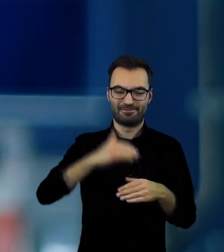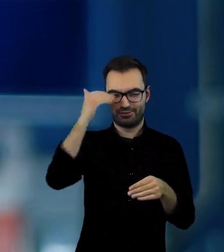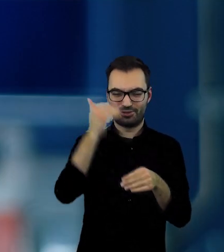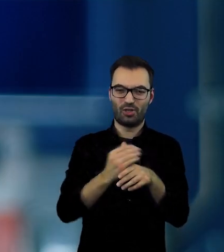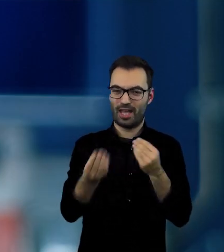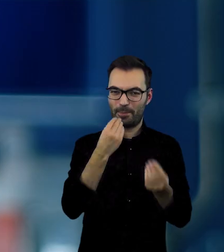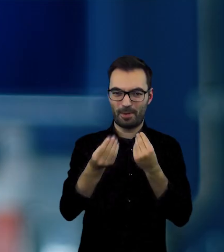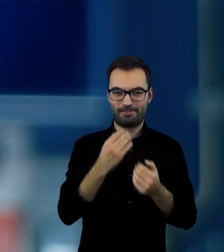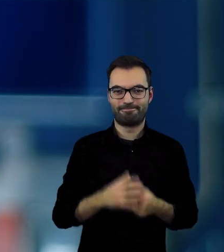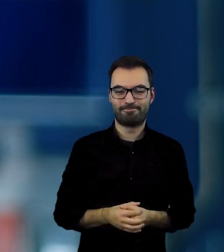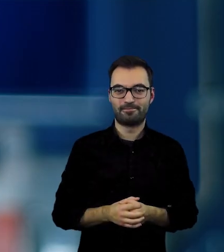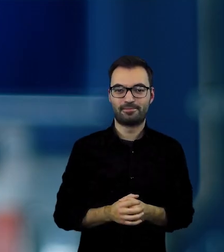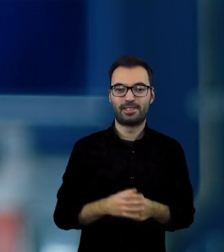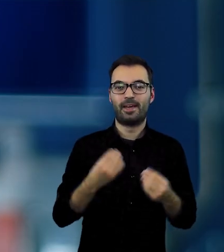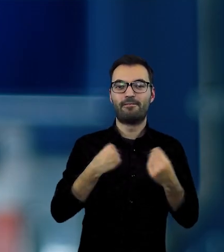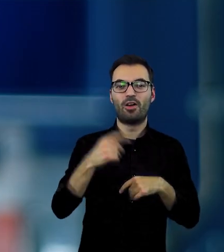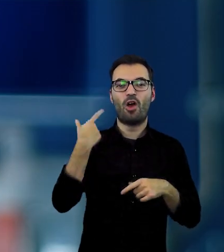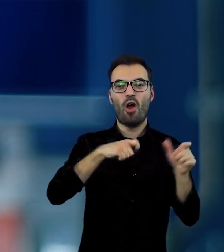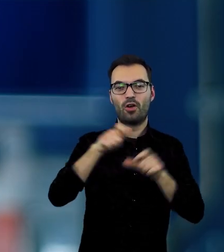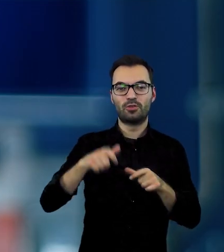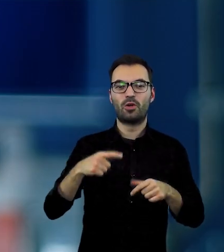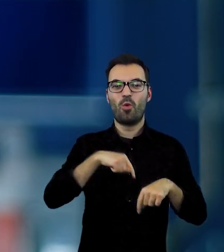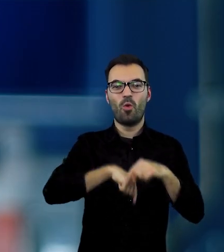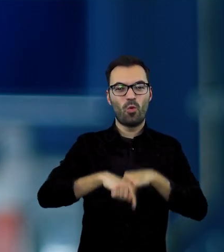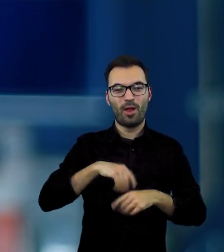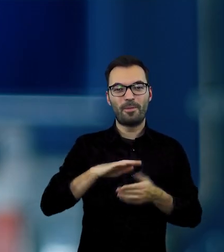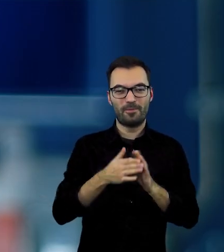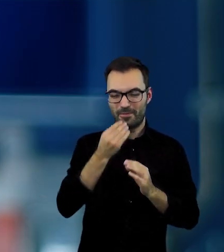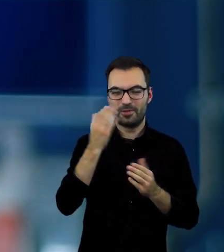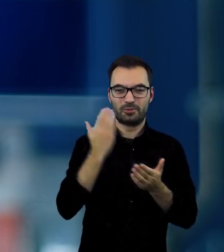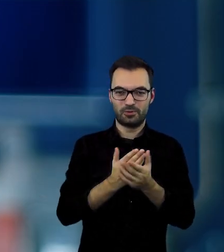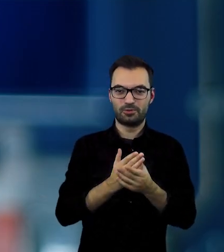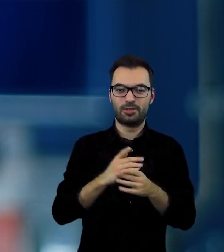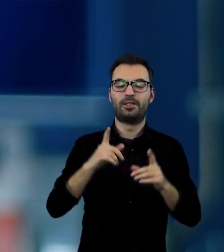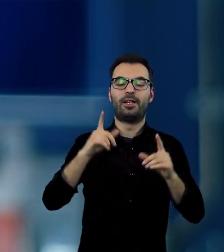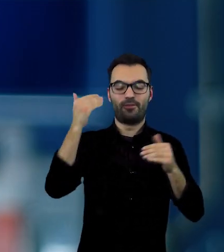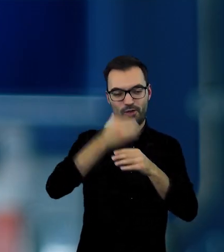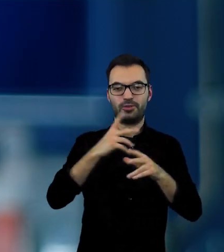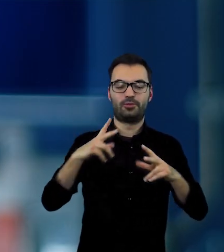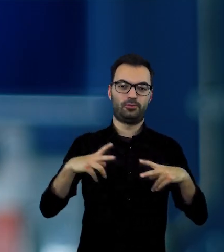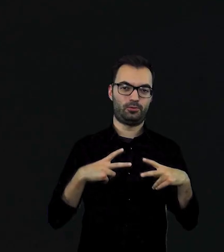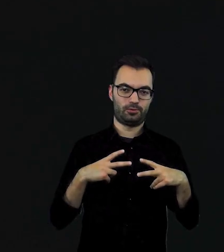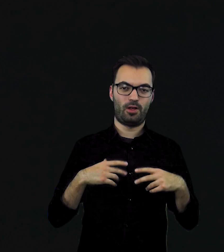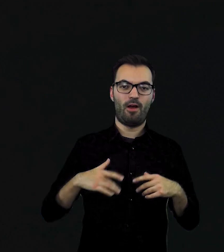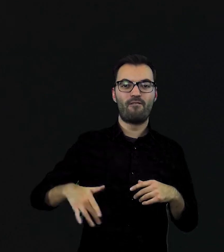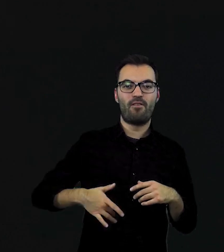co gorsza podjadać, zaczyna się chaos. Szczególnie niekorzystne jest odwiedzanie kuchni